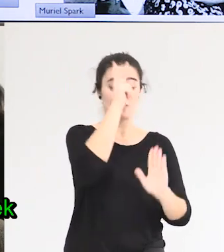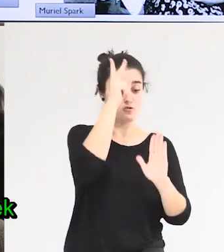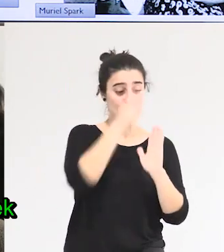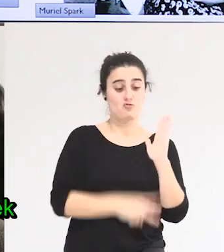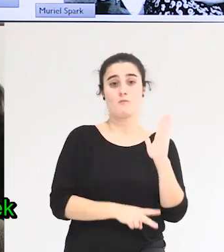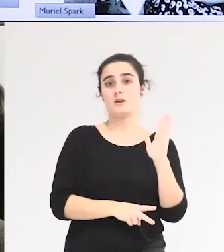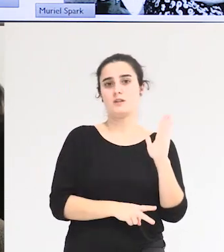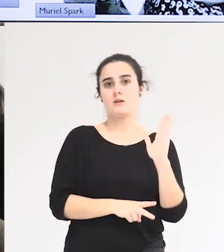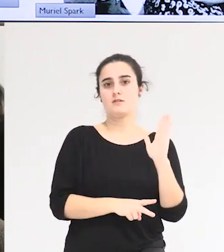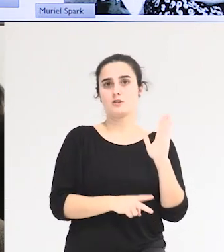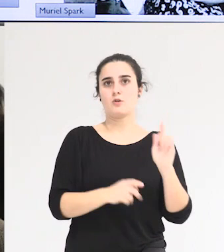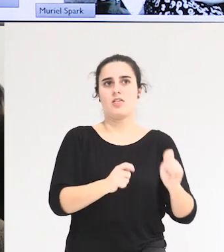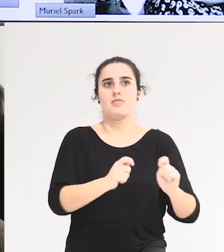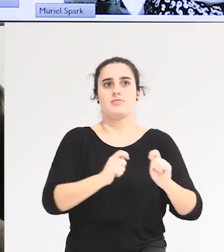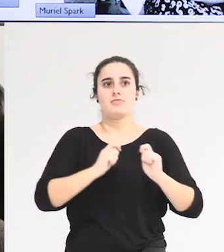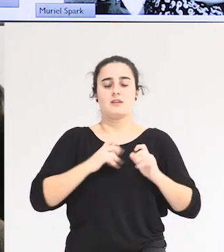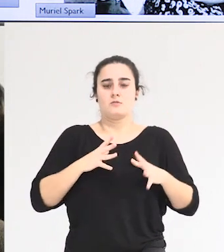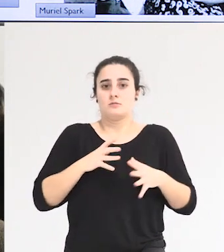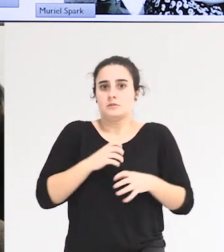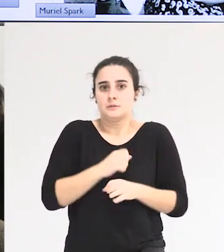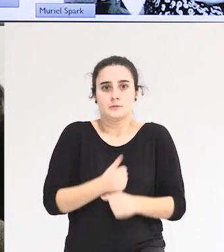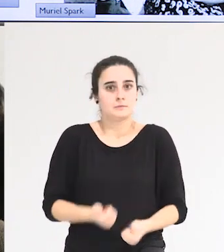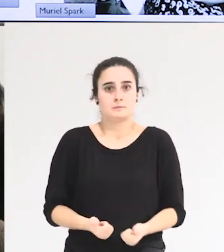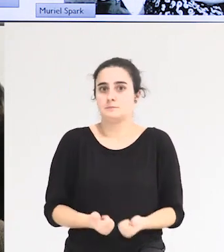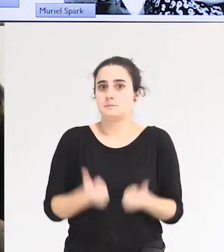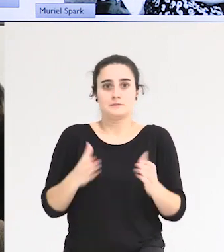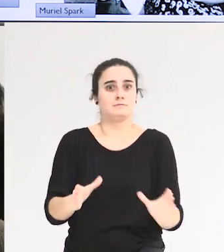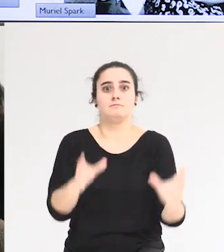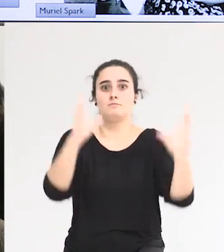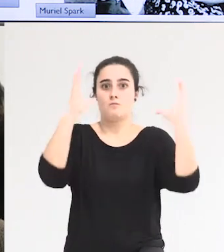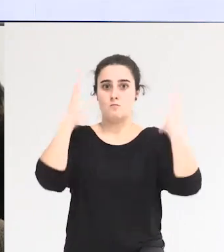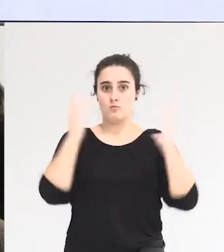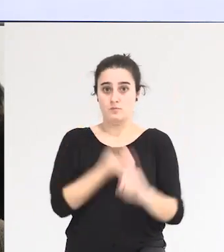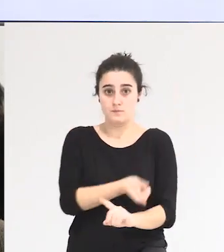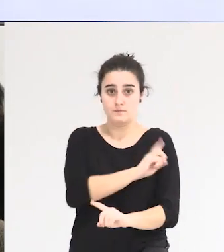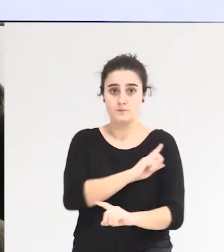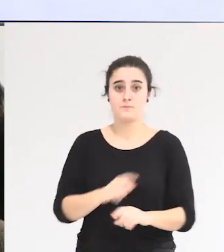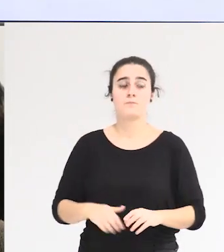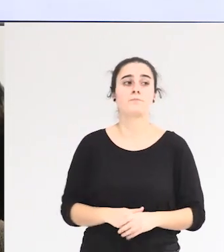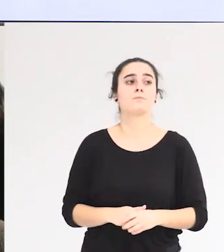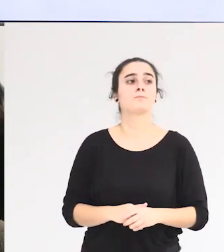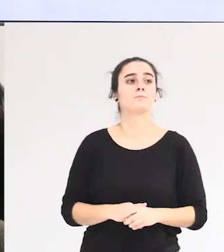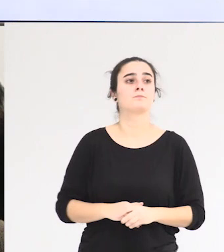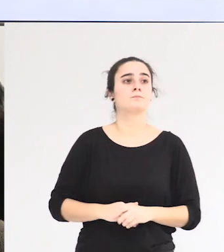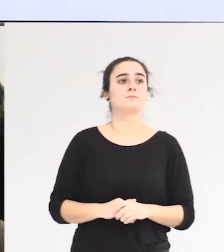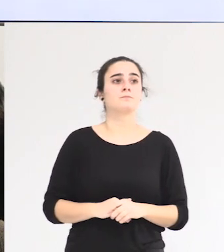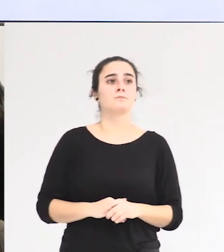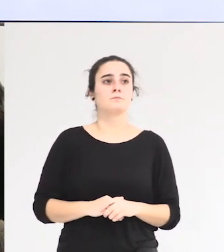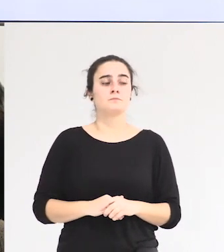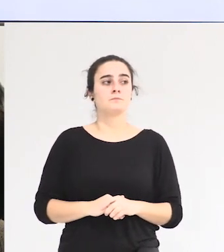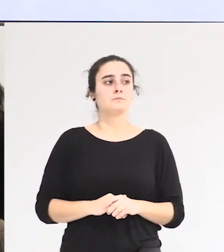egiten zituela, ez da? Eta gehiegi zela haientzat.